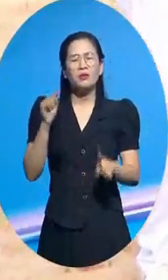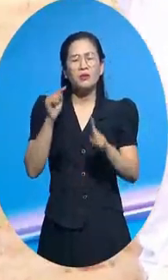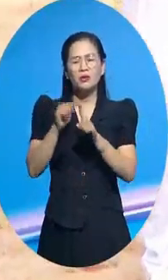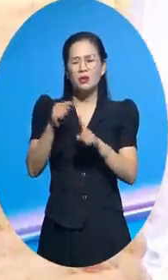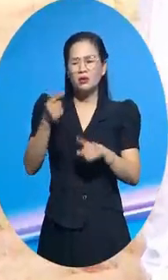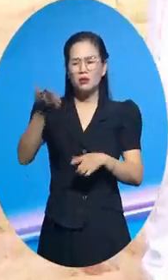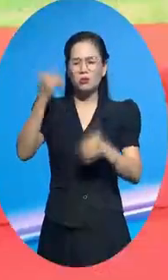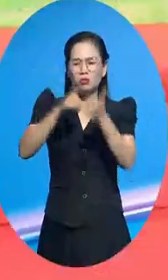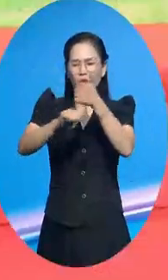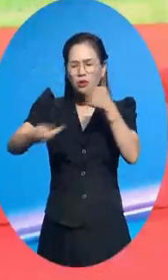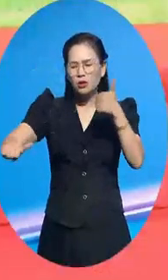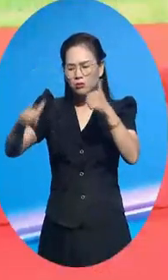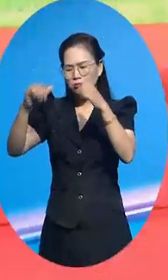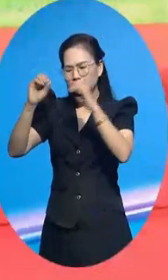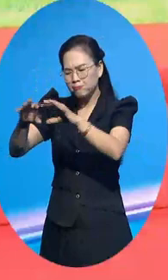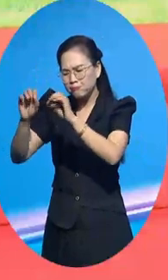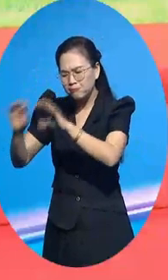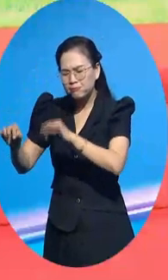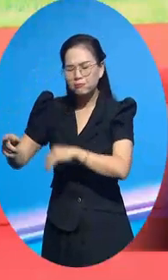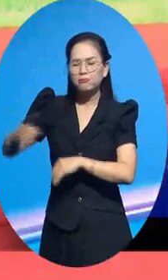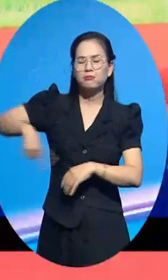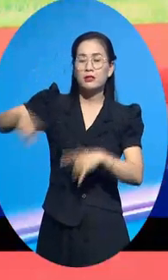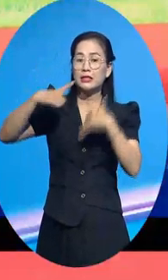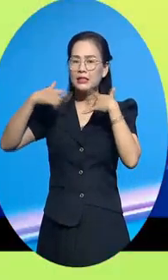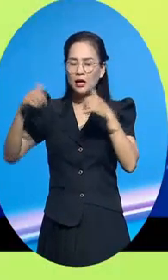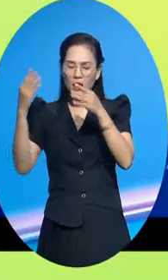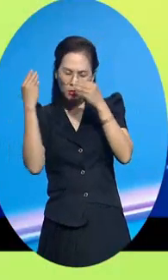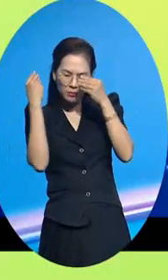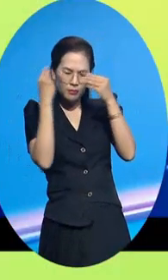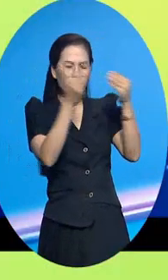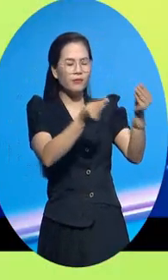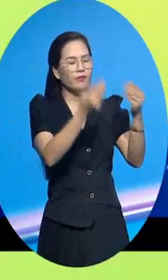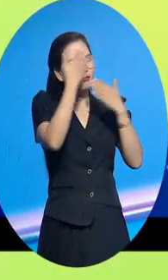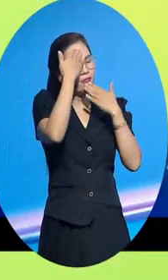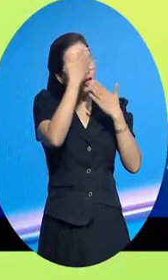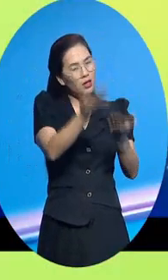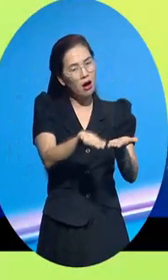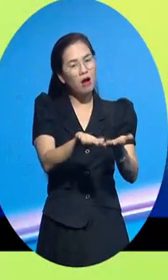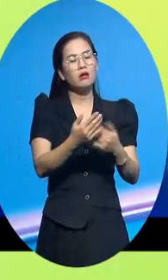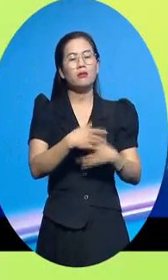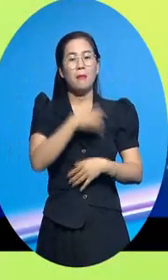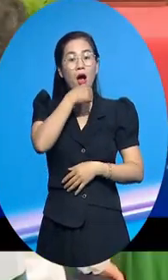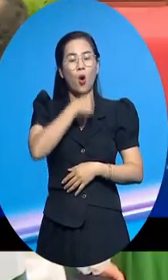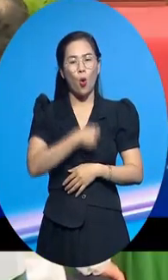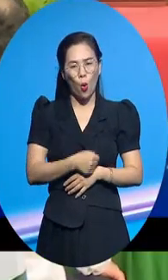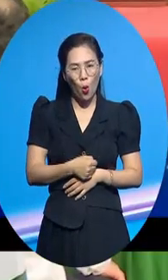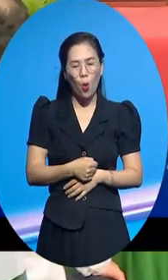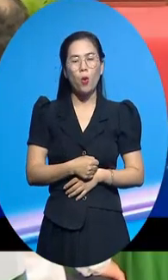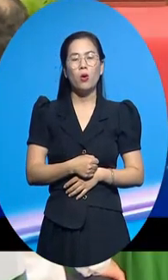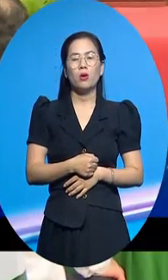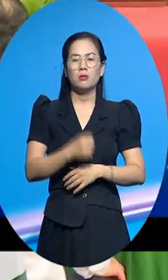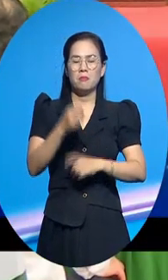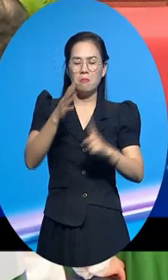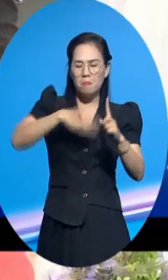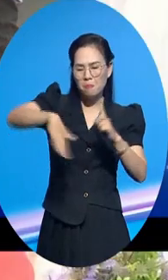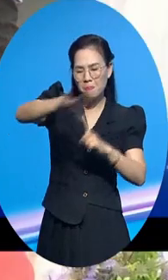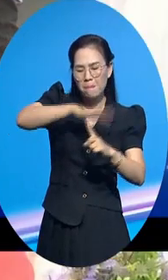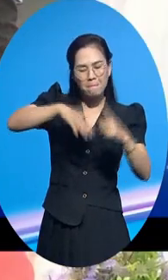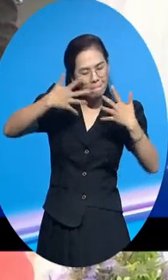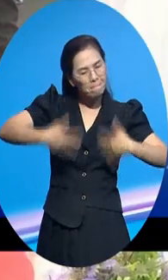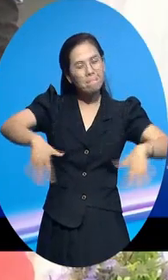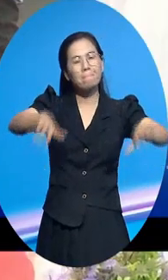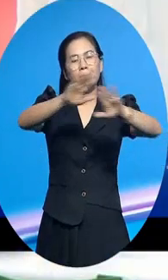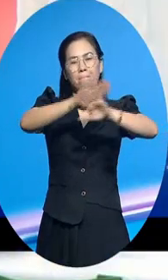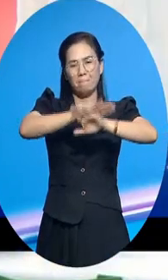bậc tiền nhân, ghi nhớ truyền thống dân tộc, ghi nhớ lời dặn của Bác trong việc tôn tạo và giữ gìn cảnh quan, môi trường sống cho muôn đời